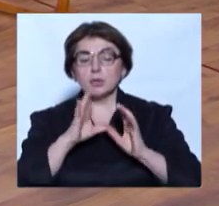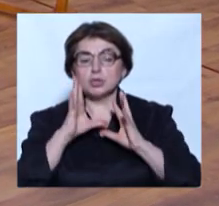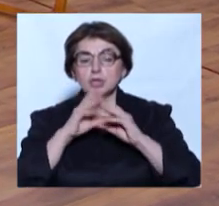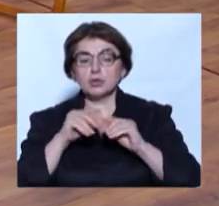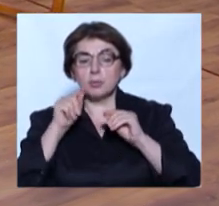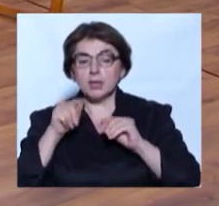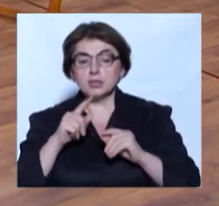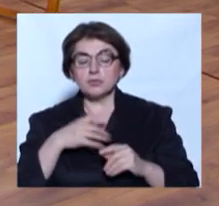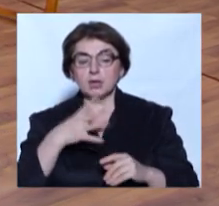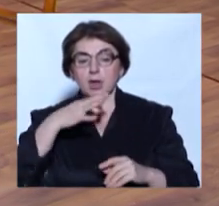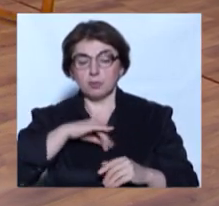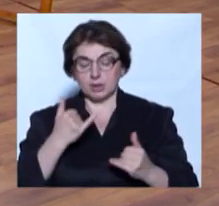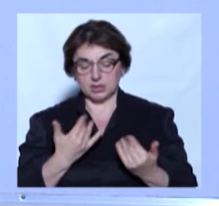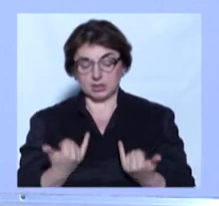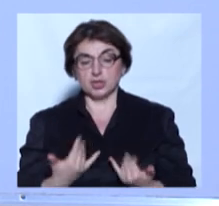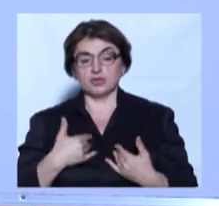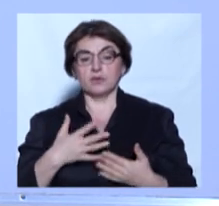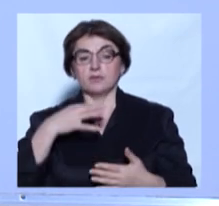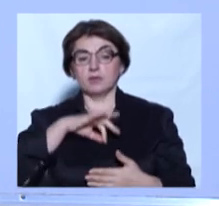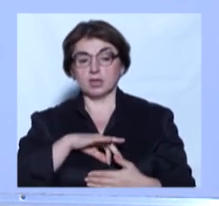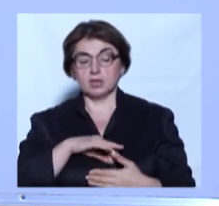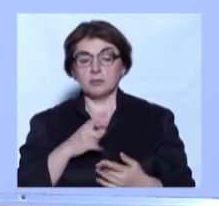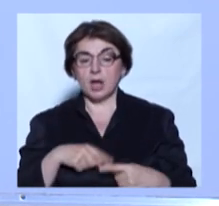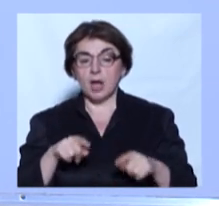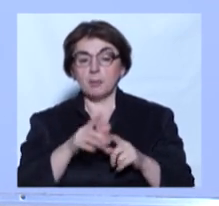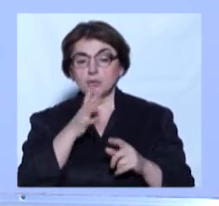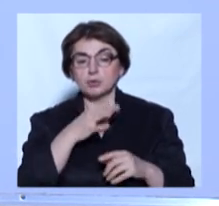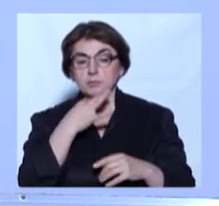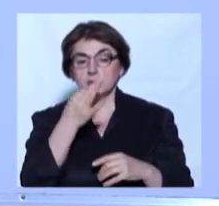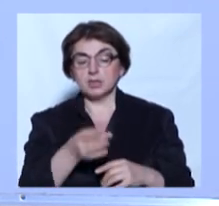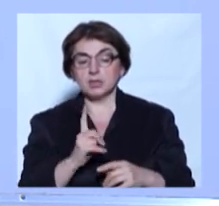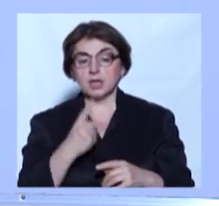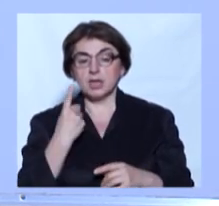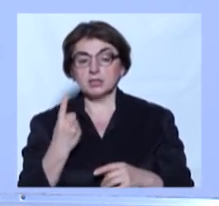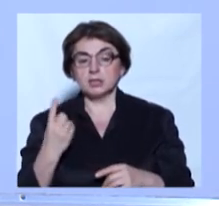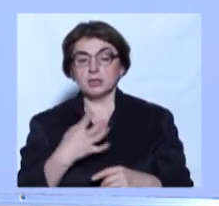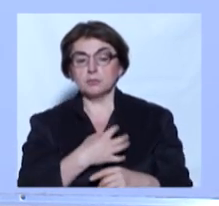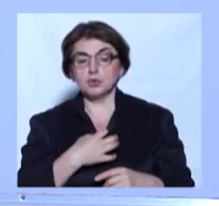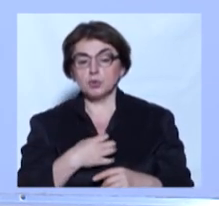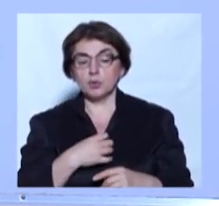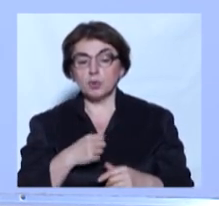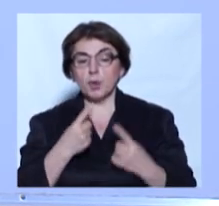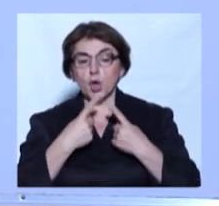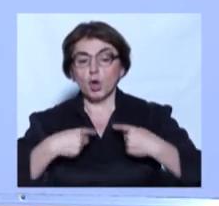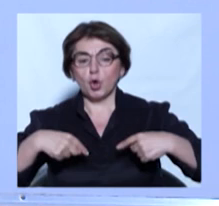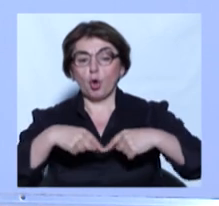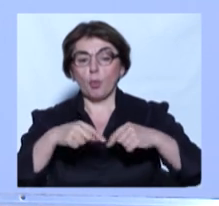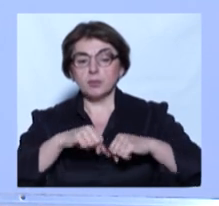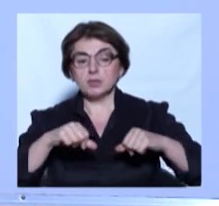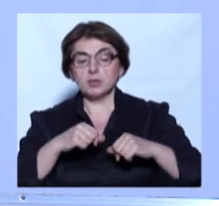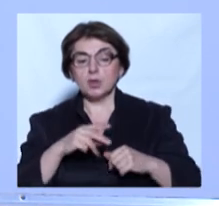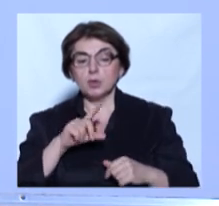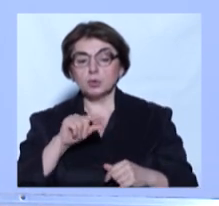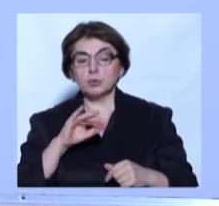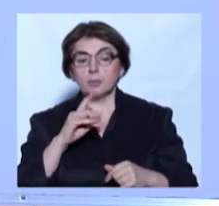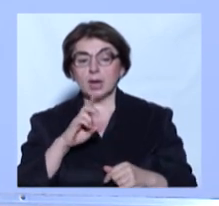გამოიყენონ ის, რაცაც დღეს ჩვენ ვიყენებთ. ამავე დროს მინდა ასევე შეგახსენოთ ერთ-ერთი მნიშვნელოვანი კომისიის საქმე, როგორიც გახლავთ